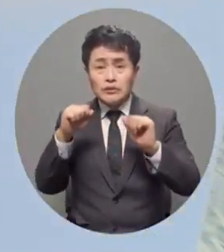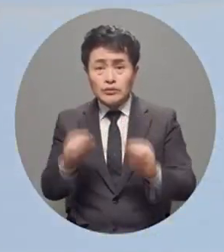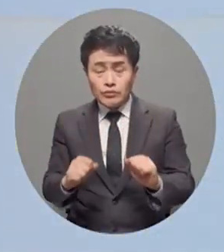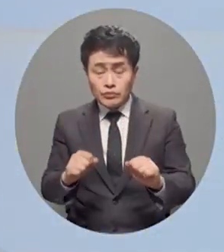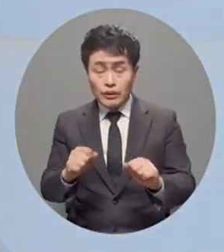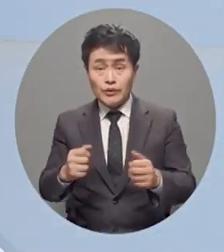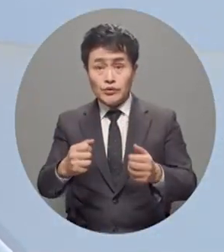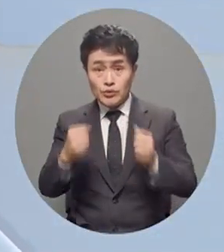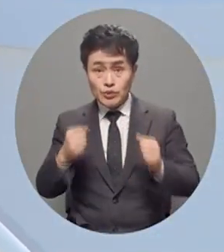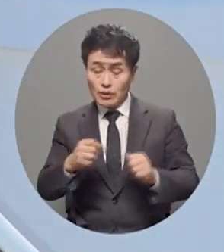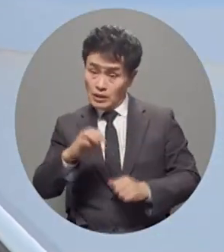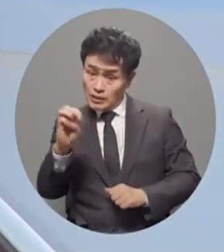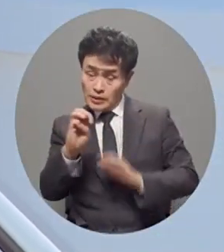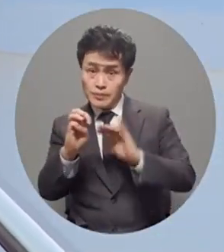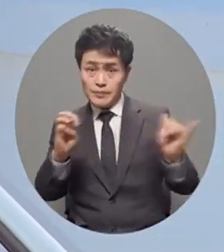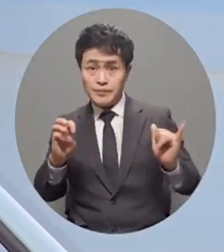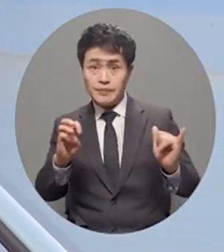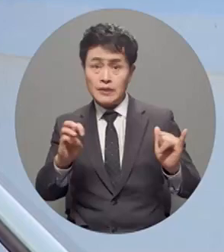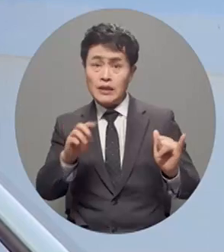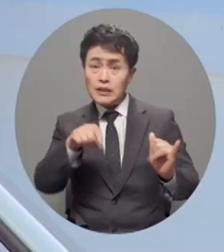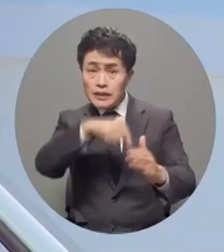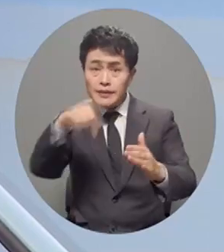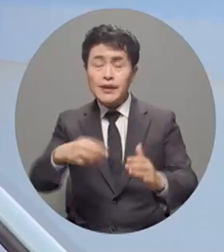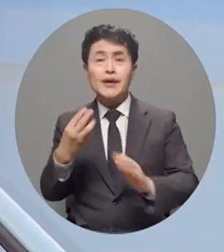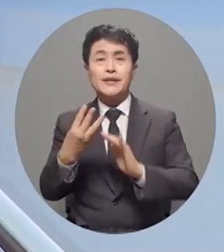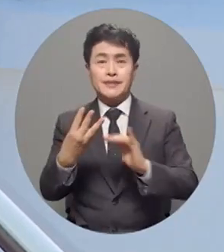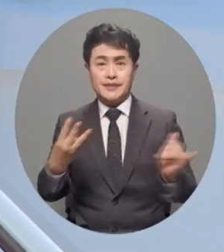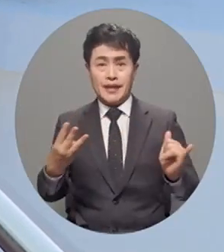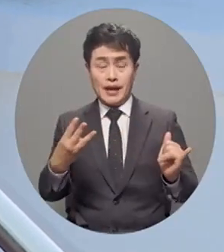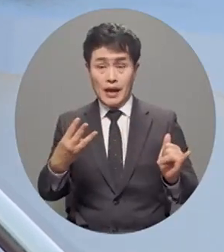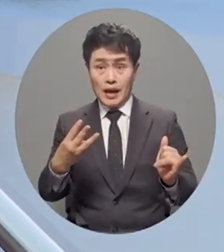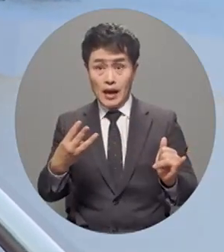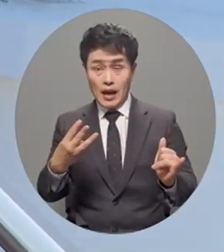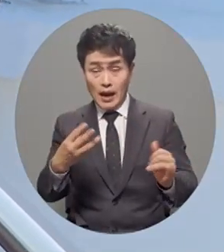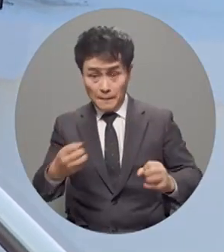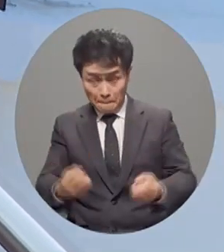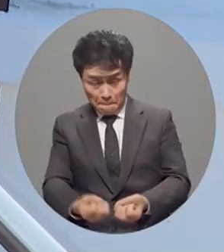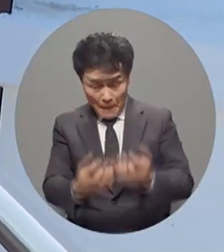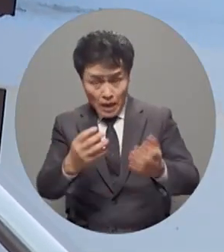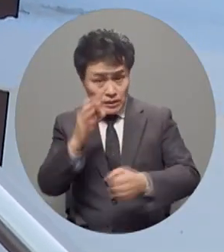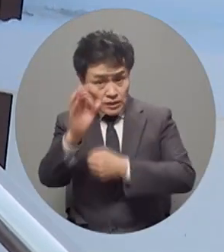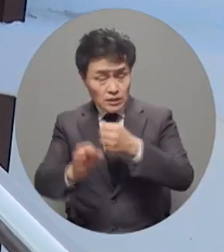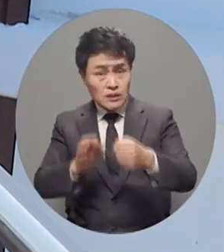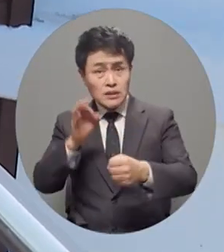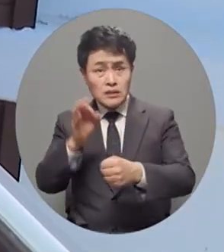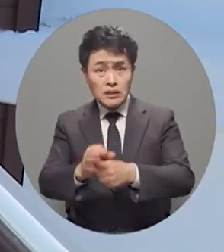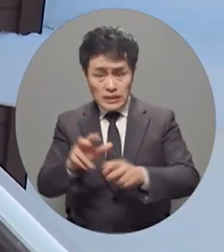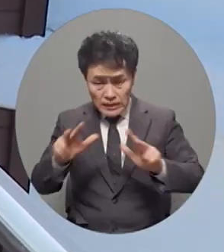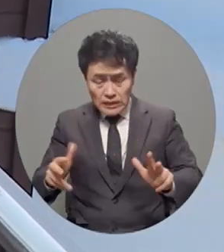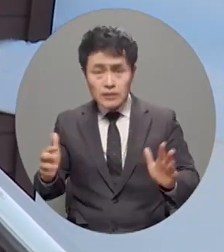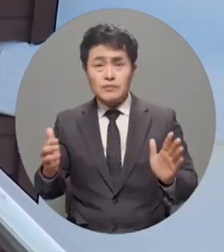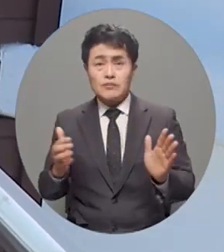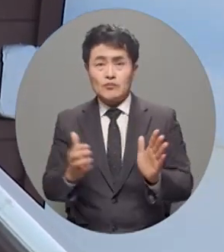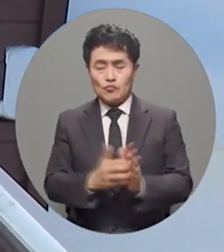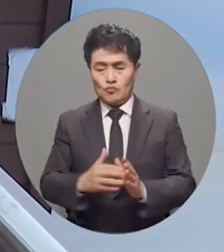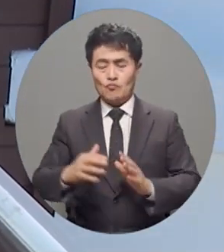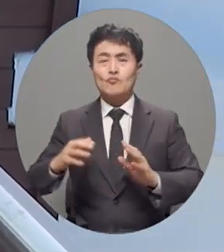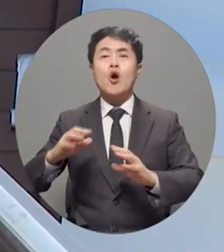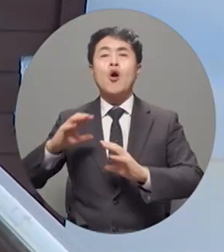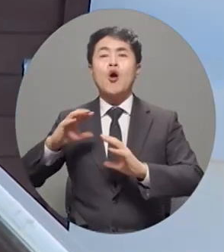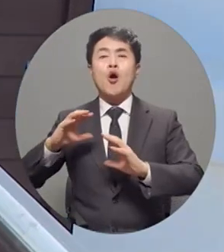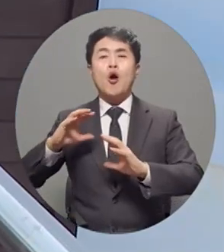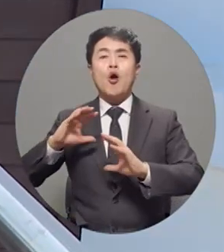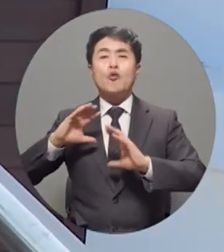제대한 인어는 3여 명입니다 이들 중 세 명은 피격 사건이 일어난지 10년이 넘게 지난 지금까지도 국가 유공자로